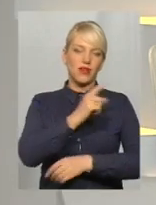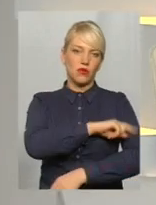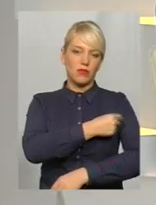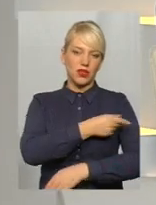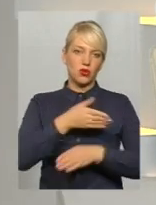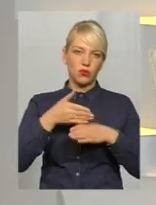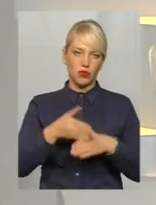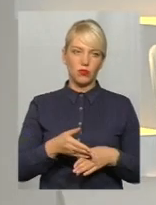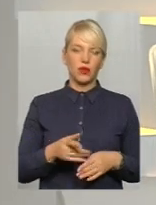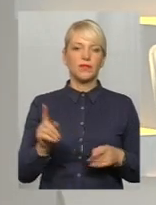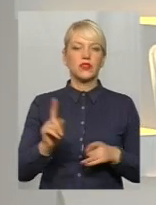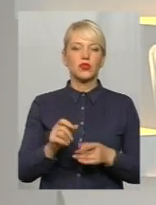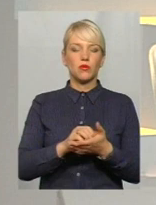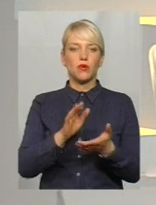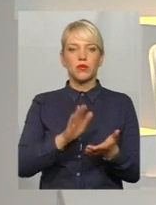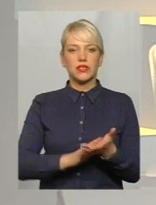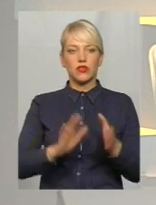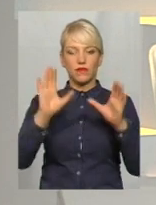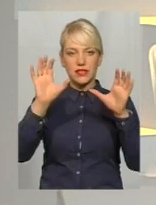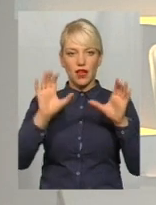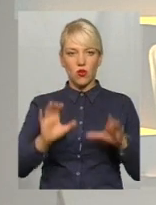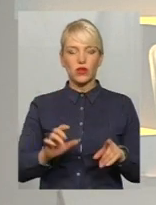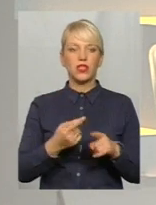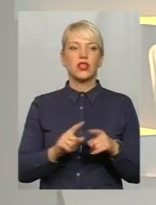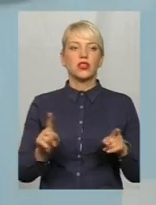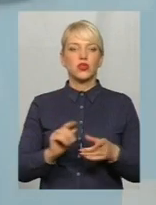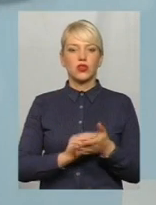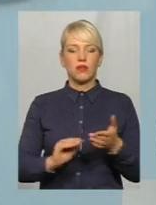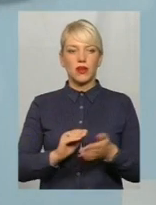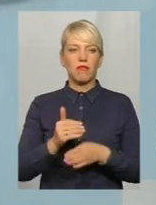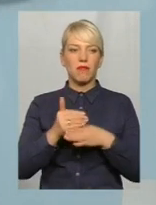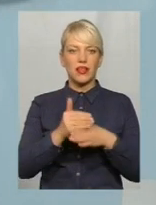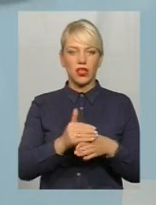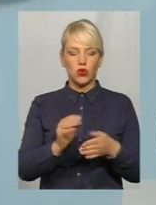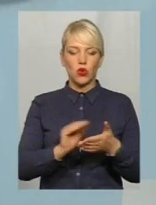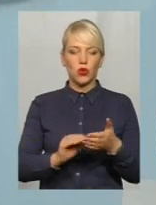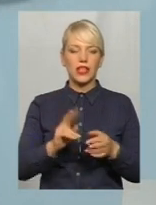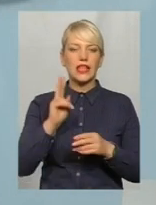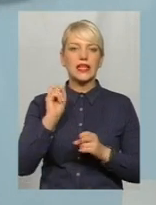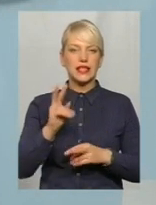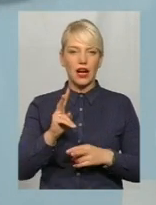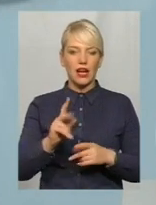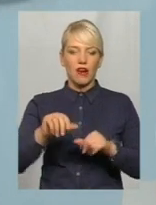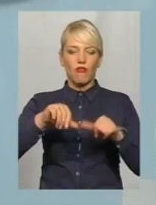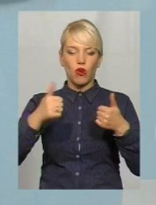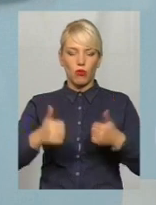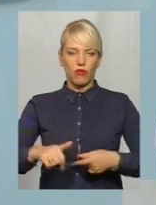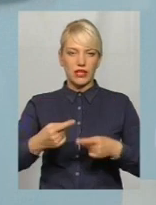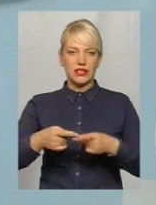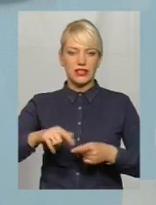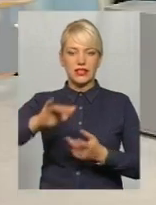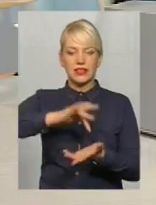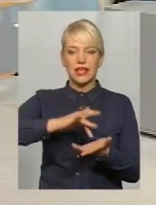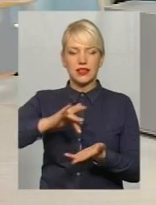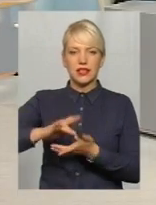прописано в законі, те, що було прописано в тих методологіях, як формувати ті центри, як формувати ті